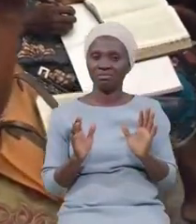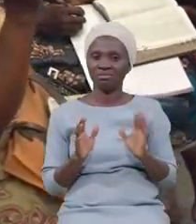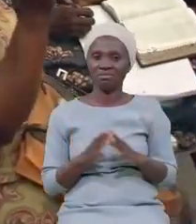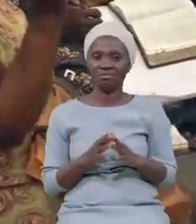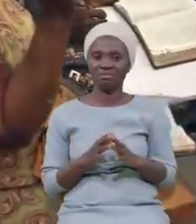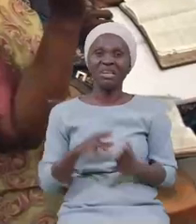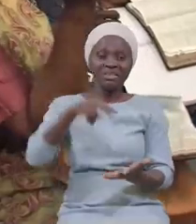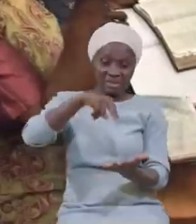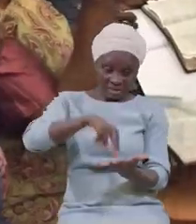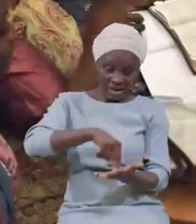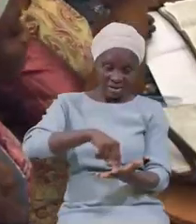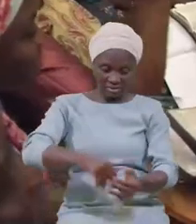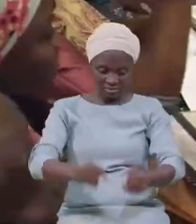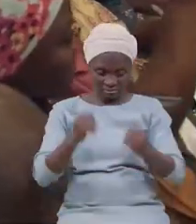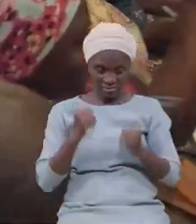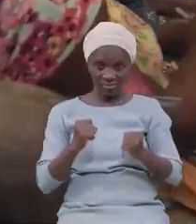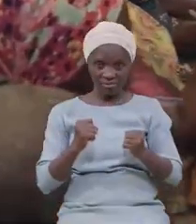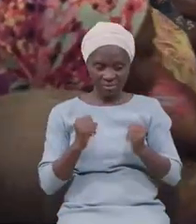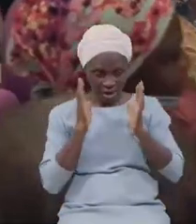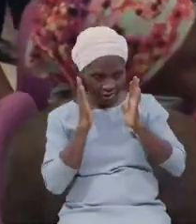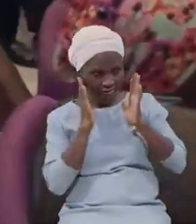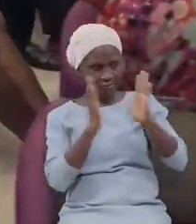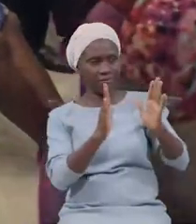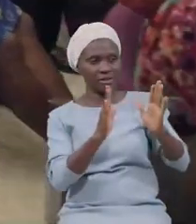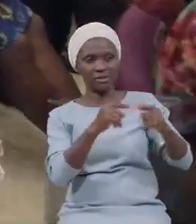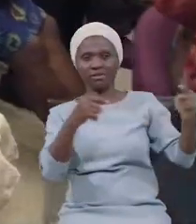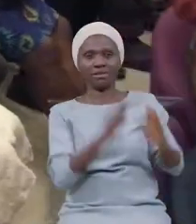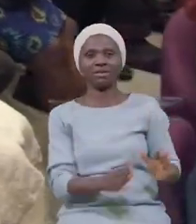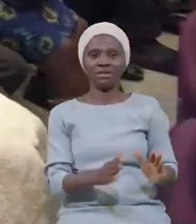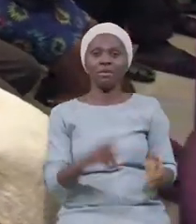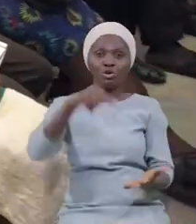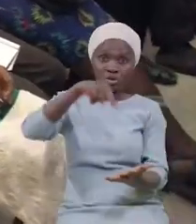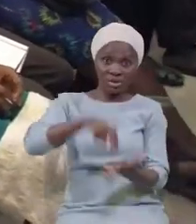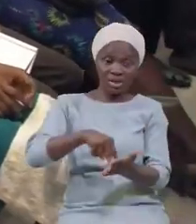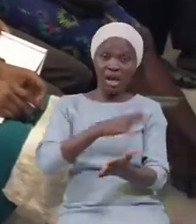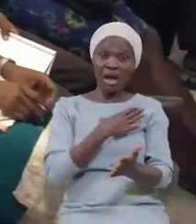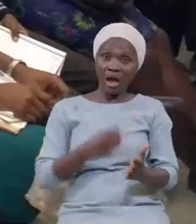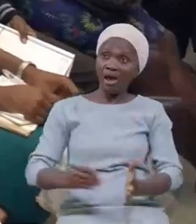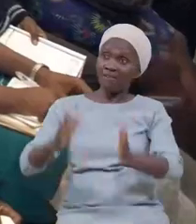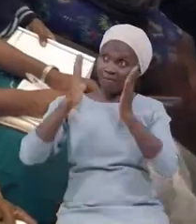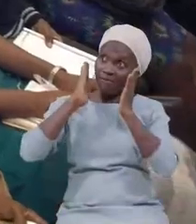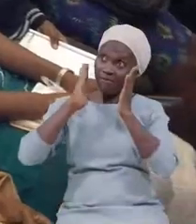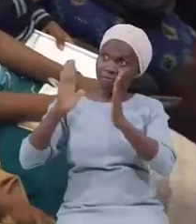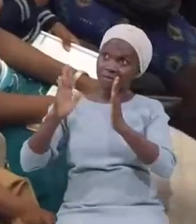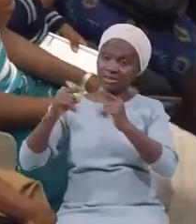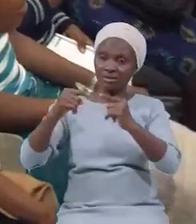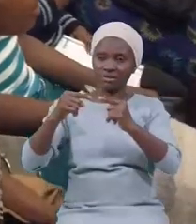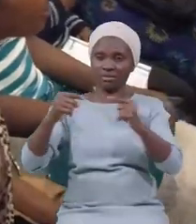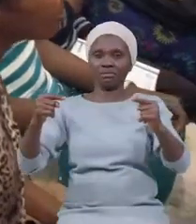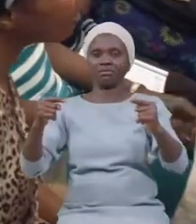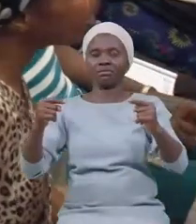Ils viennent. Restez là. Tenez-vous debout et confrontez-les. Je dis, levez-vous et